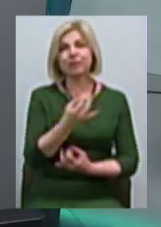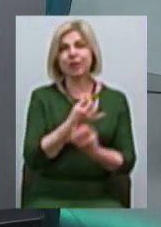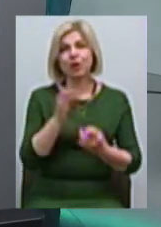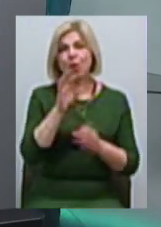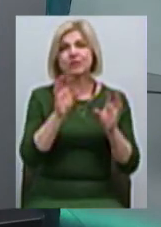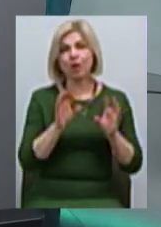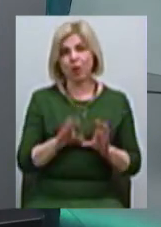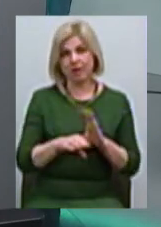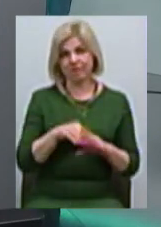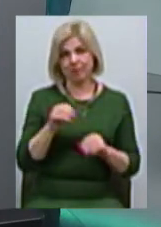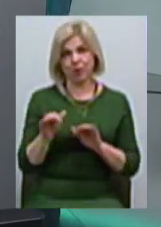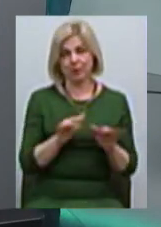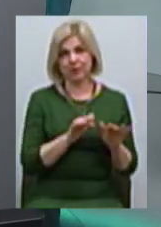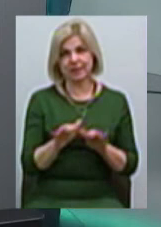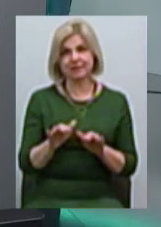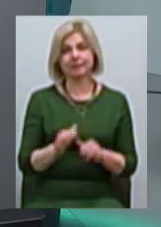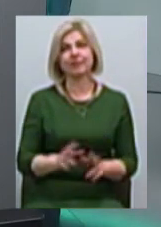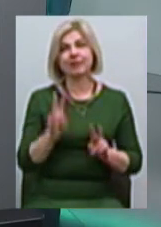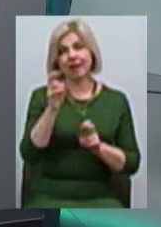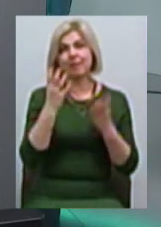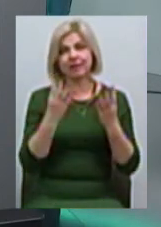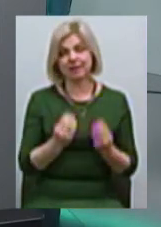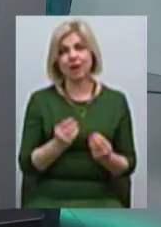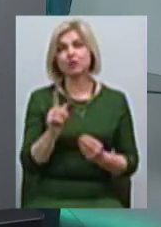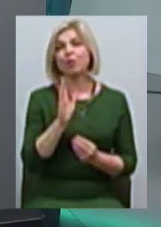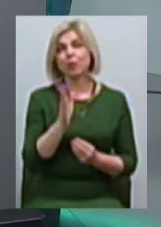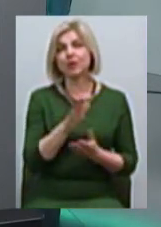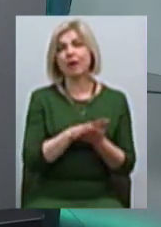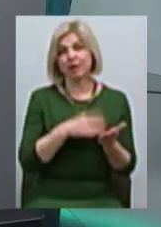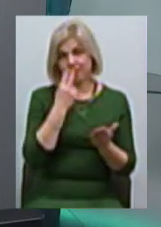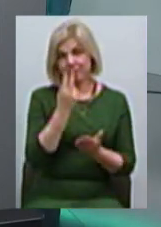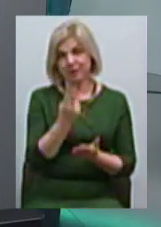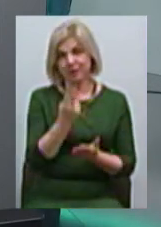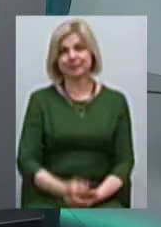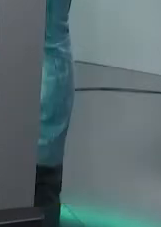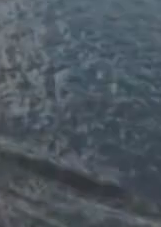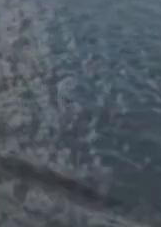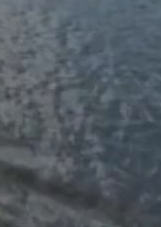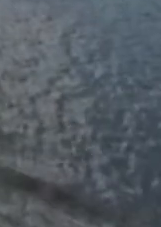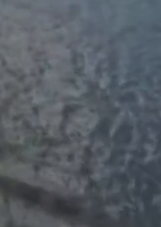законність виборчого процесу. Це була тема дня. Що буде далі, побачимо. На все добре.